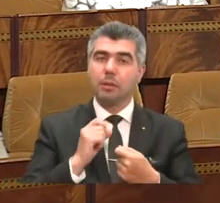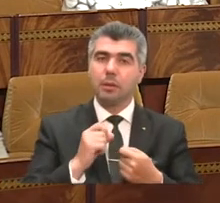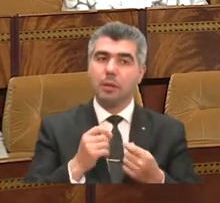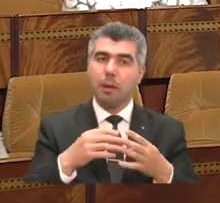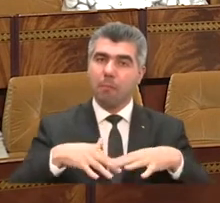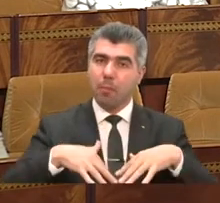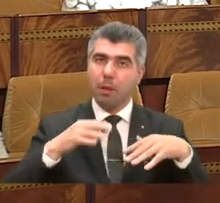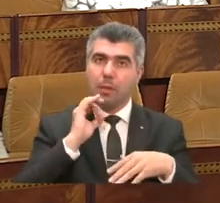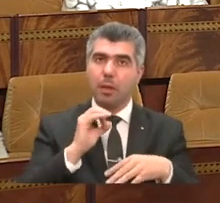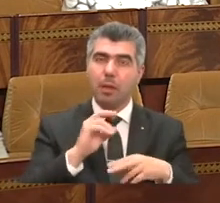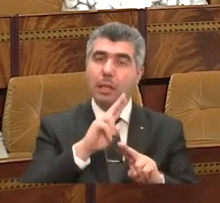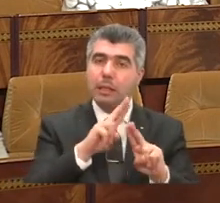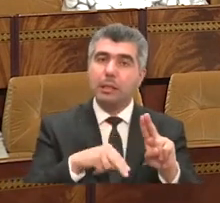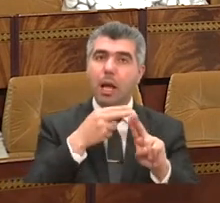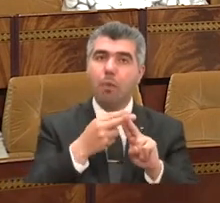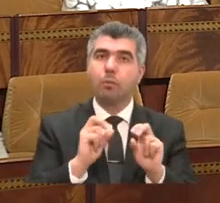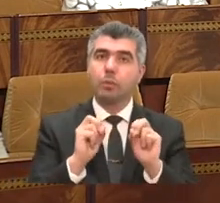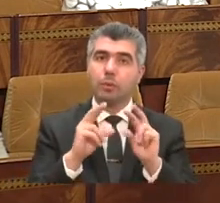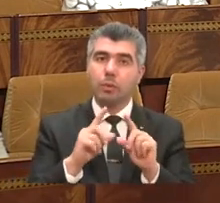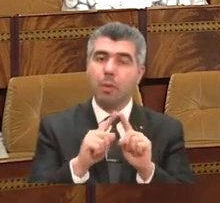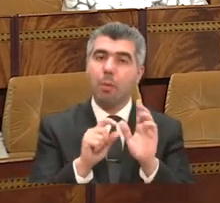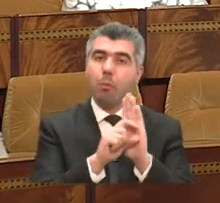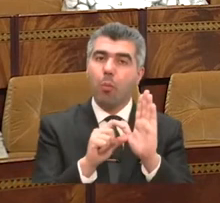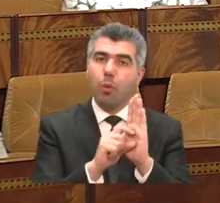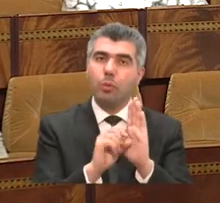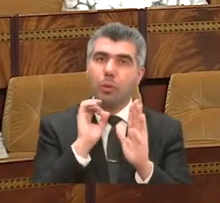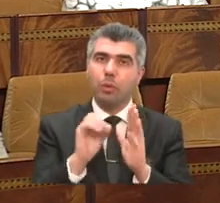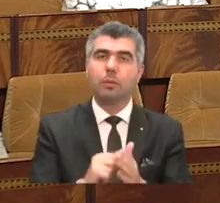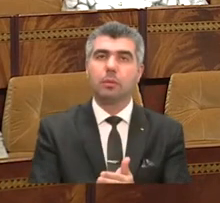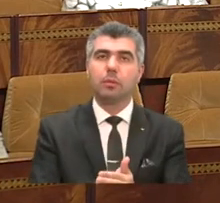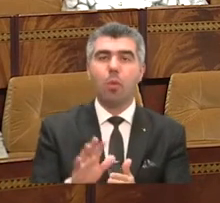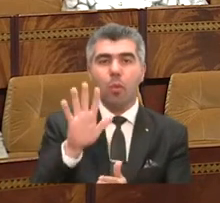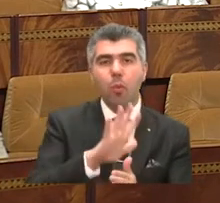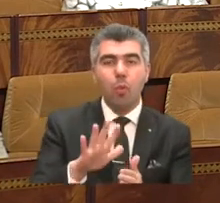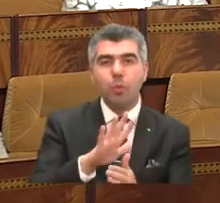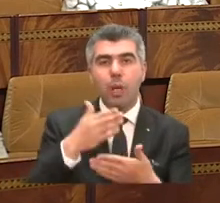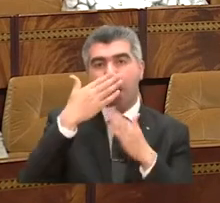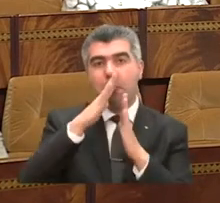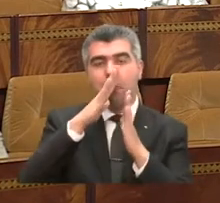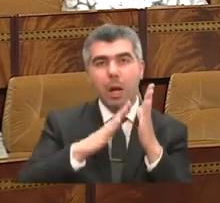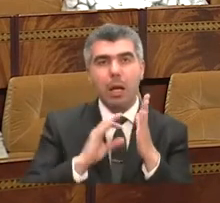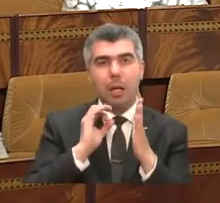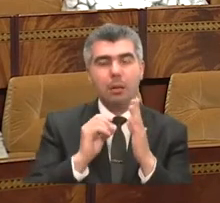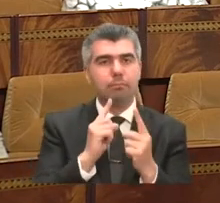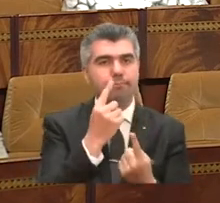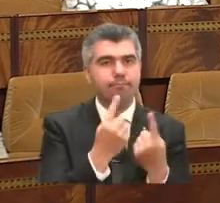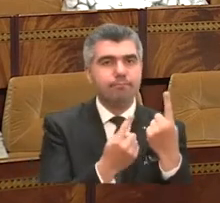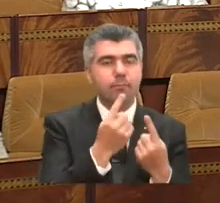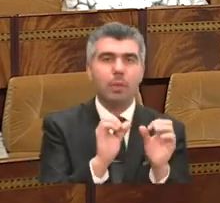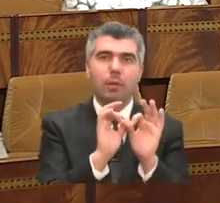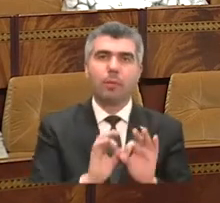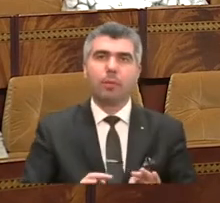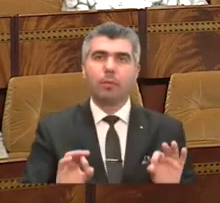بصدد الرد او الجواب وهذا موضوع مهم جدا وتيهم المغاربة كاملين بدون مزايدات. إلا